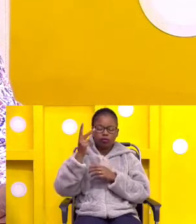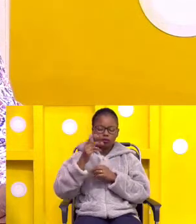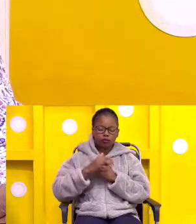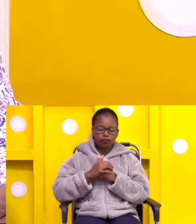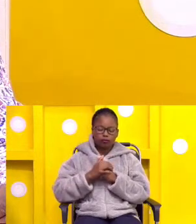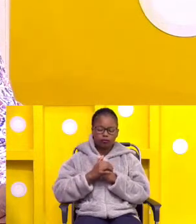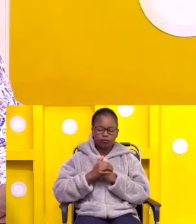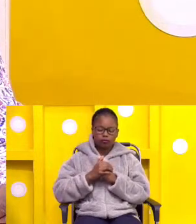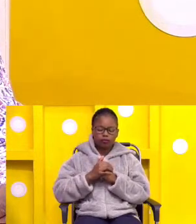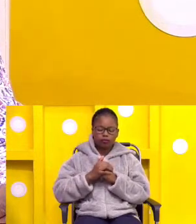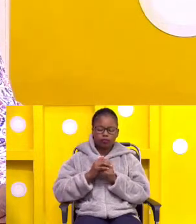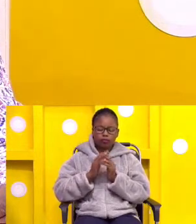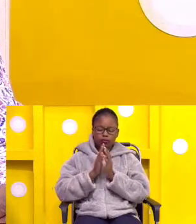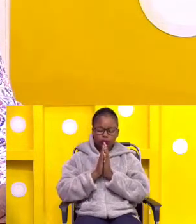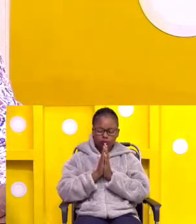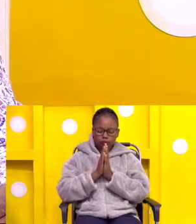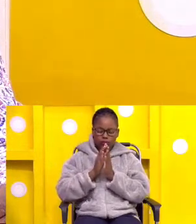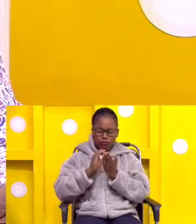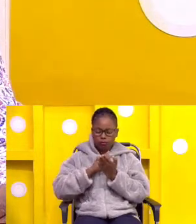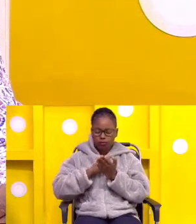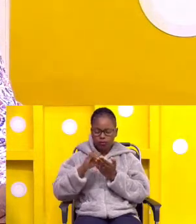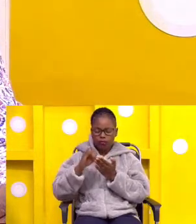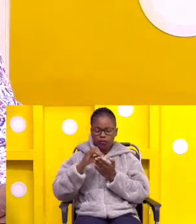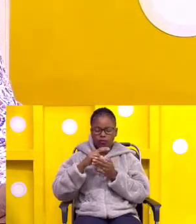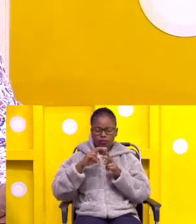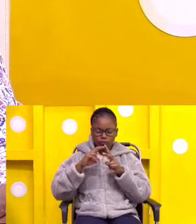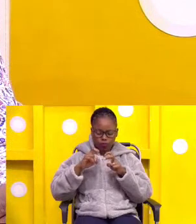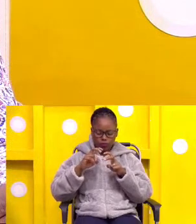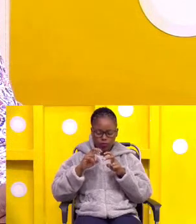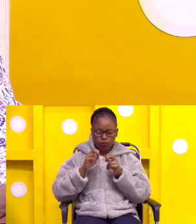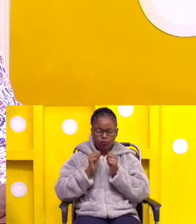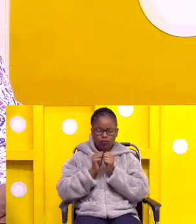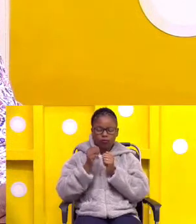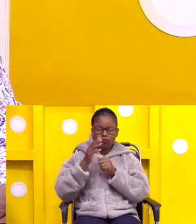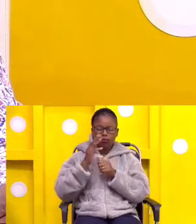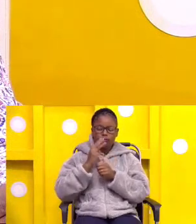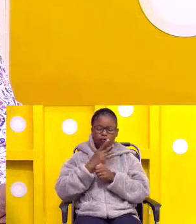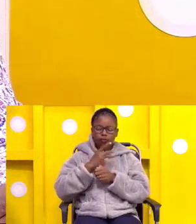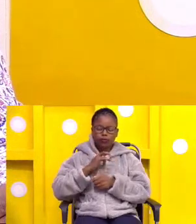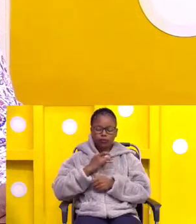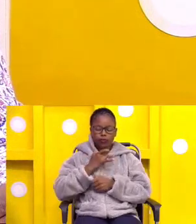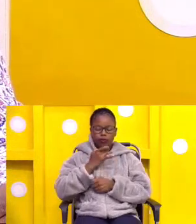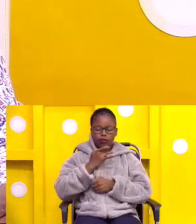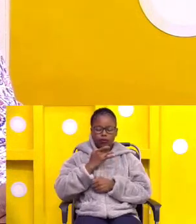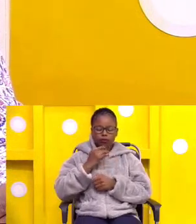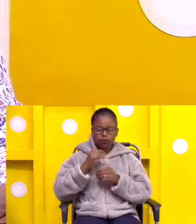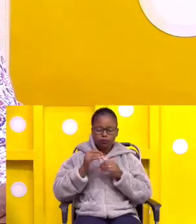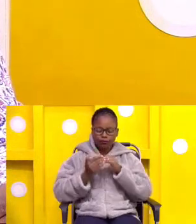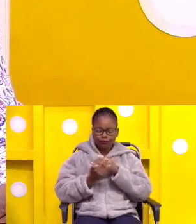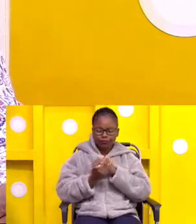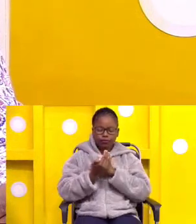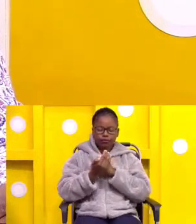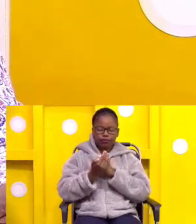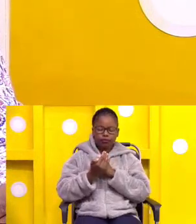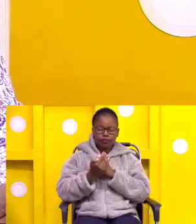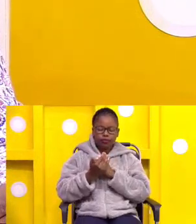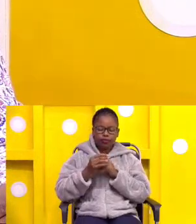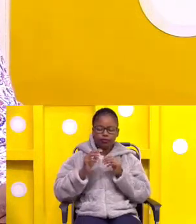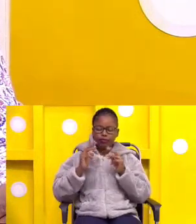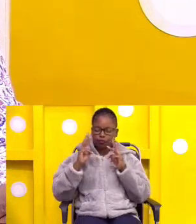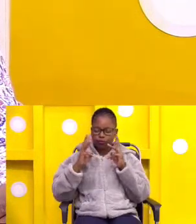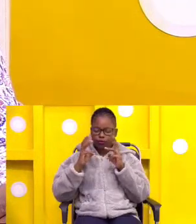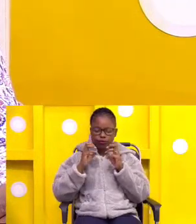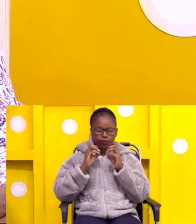Twahoya gũtherio na kwamũrwo niwe ona kũiguĩrĩrwo tha niwe. Rosi ni roro gutira makania